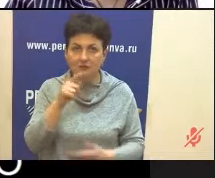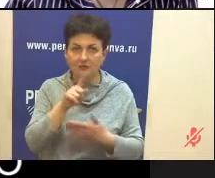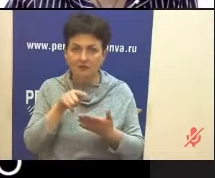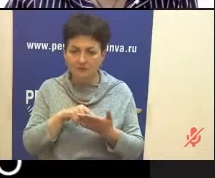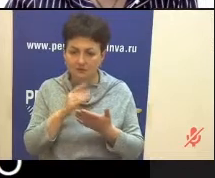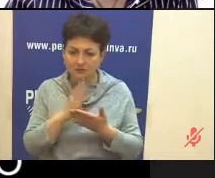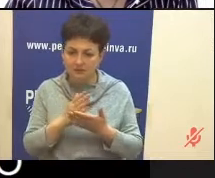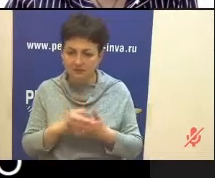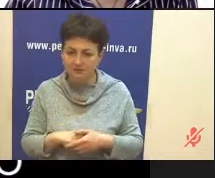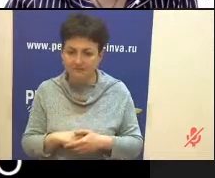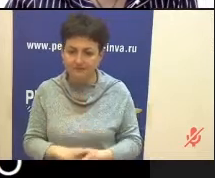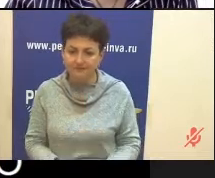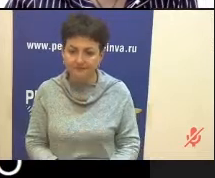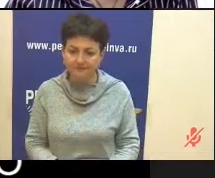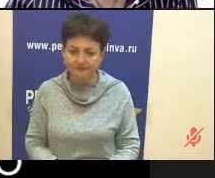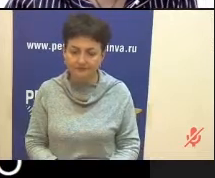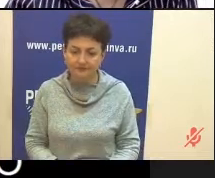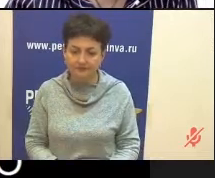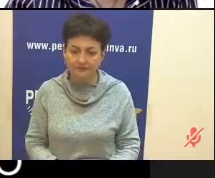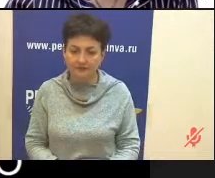попробую. А вот, я вижу, что вопрос какой-то